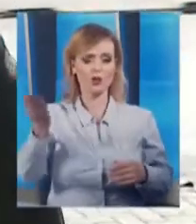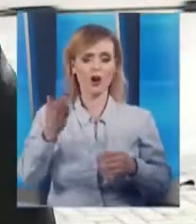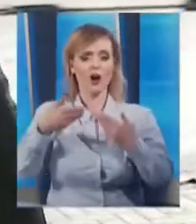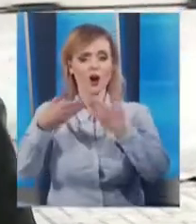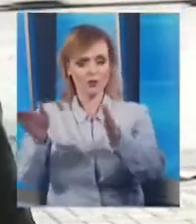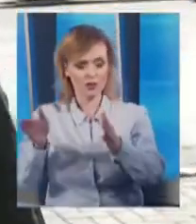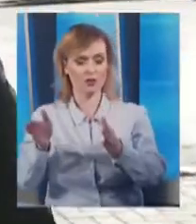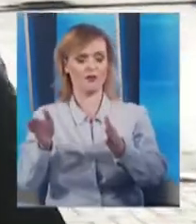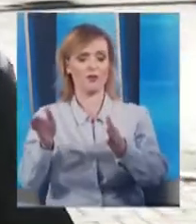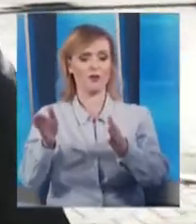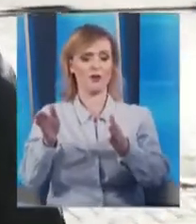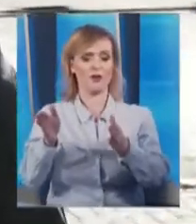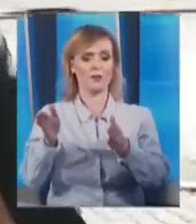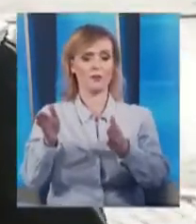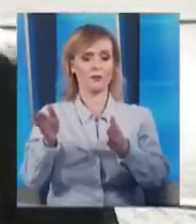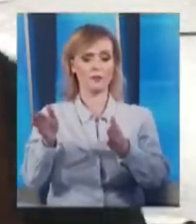terminăm, finisăm